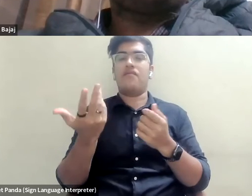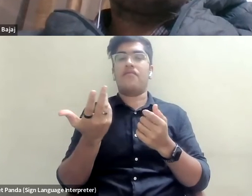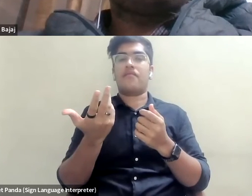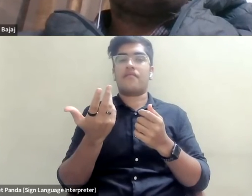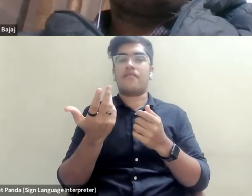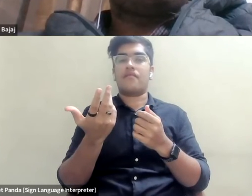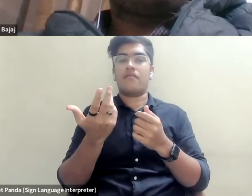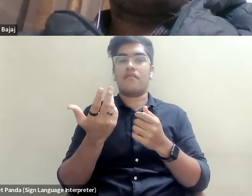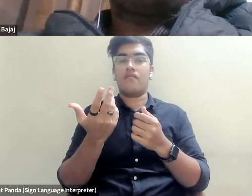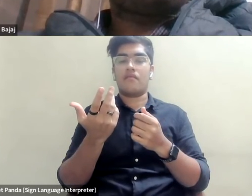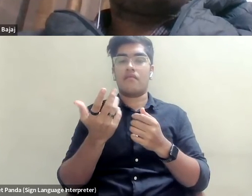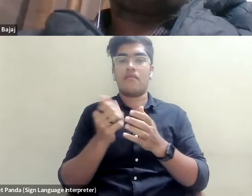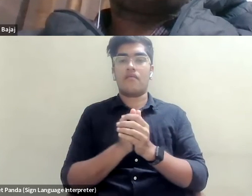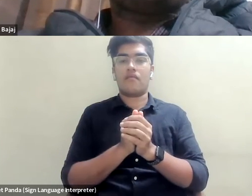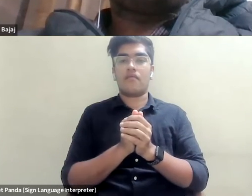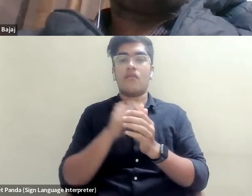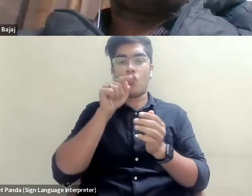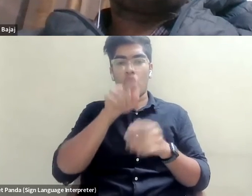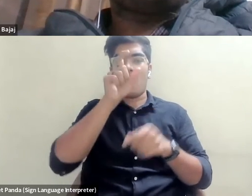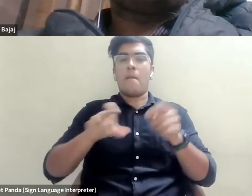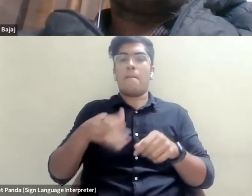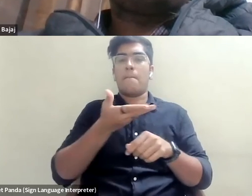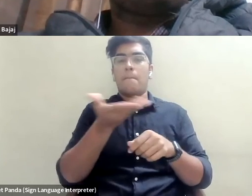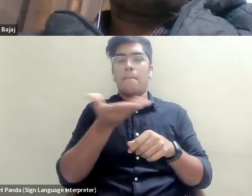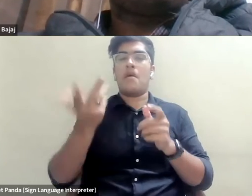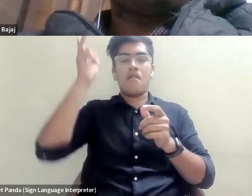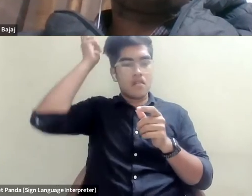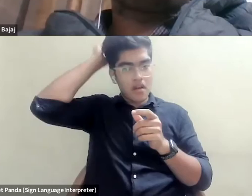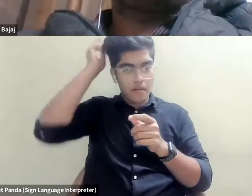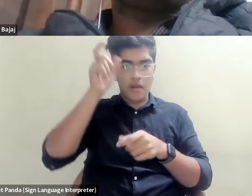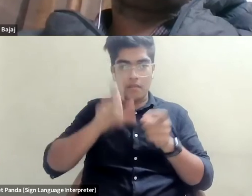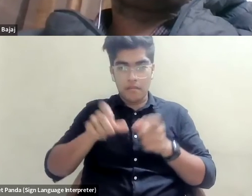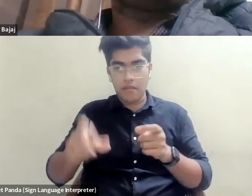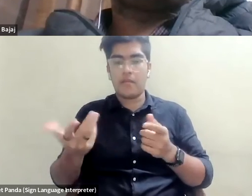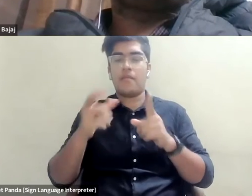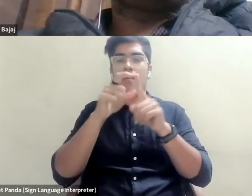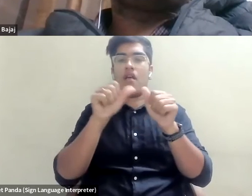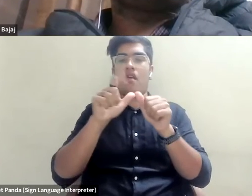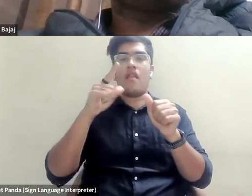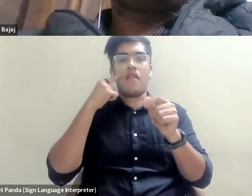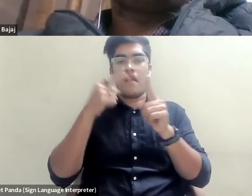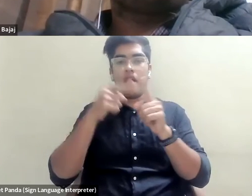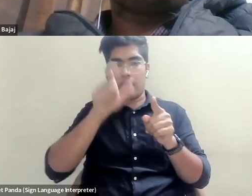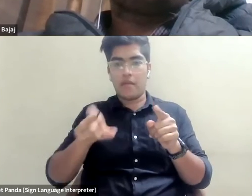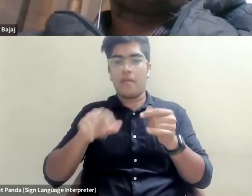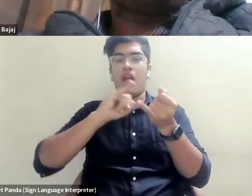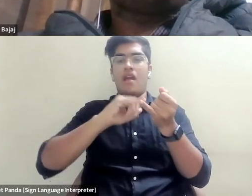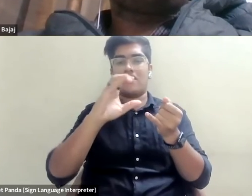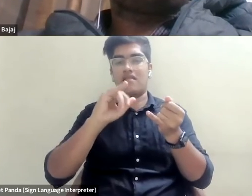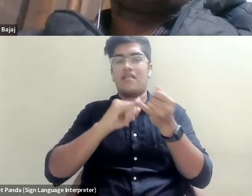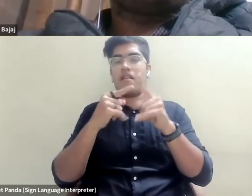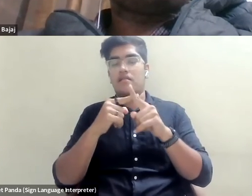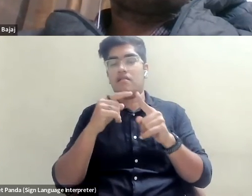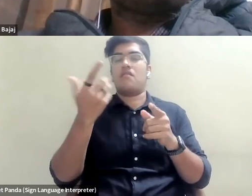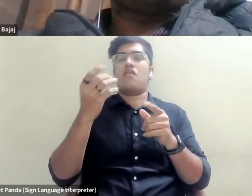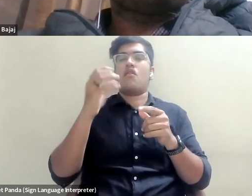वो सब लोग मतलब आदिवासी से लेके दलित, ओबीसी, औरतें,